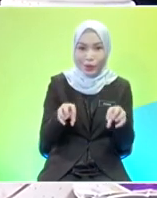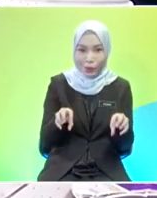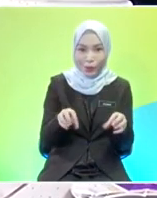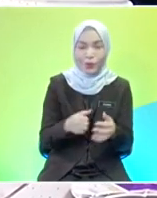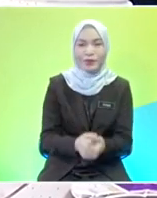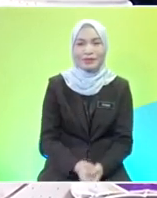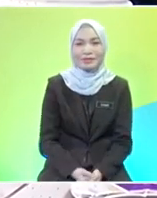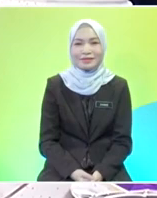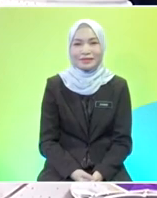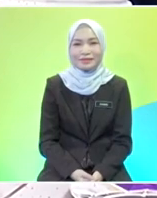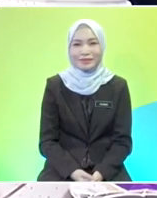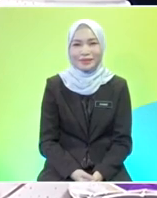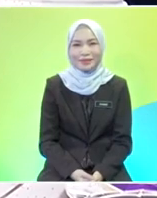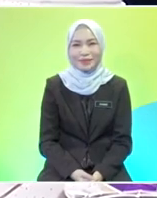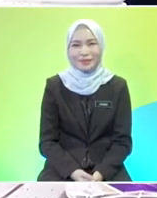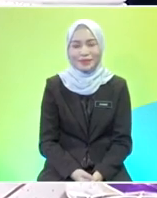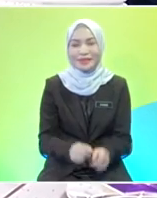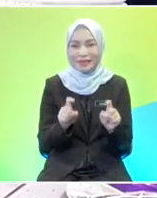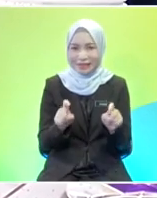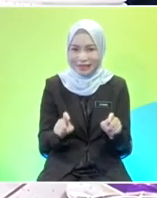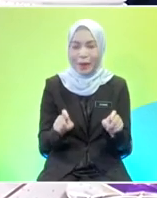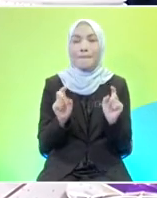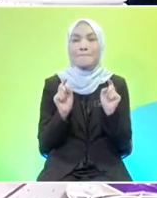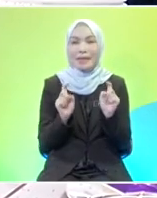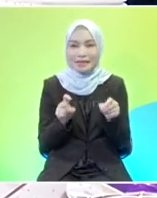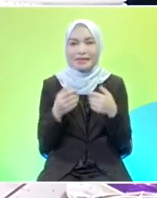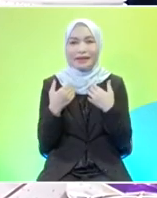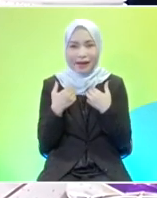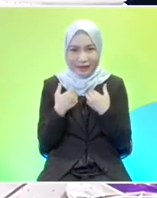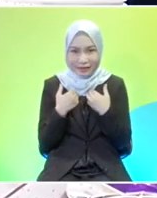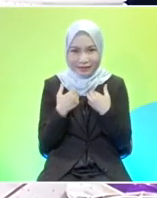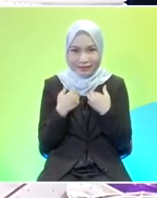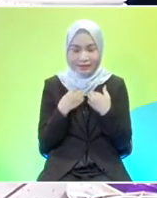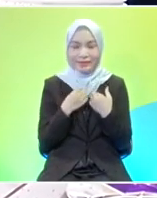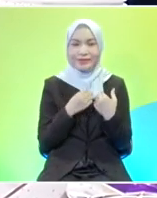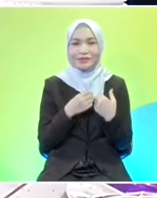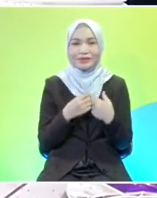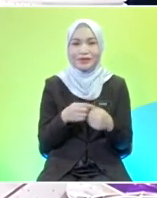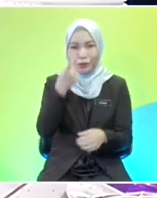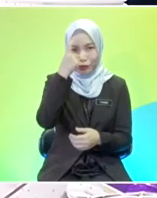ini mistira semuanya mesti Aduh untuk menghasilkan sebiji kan